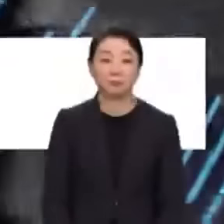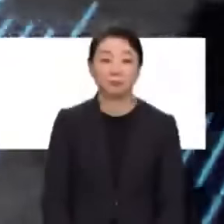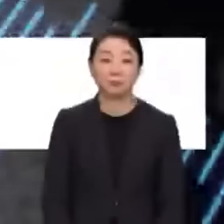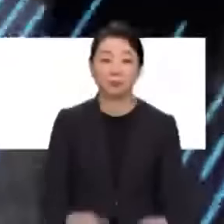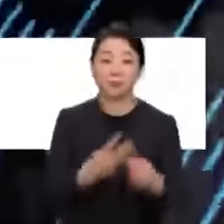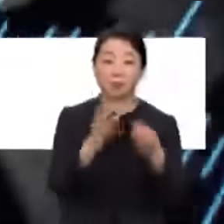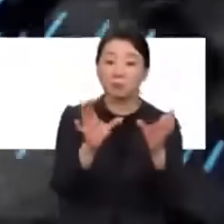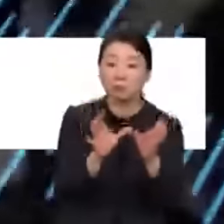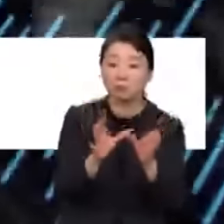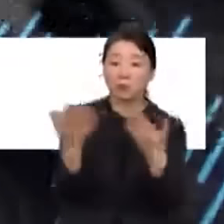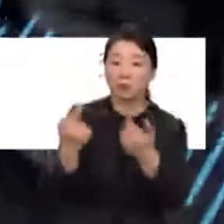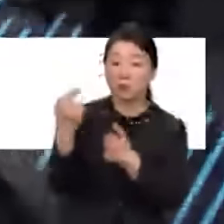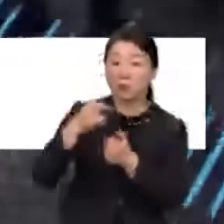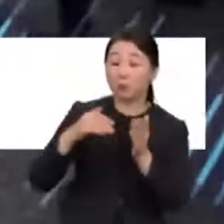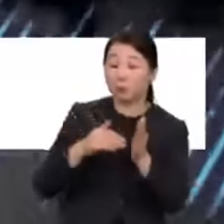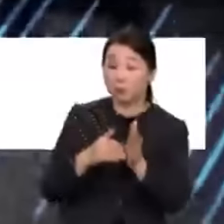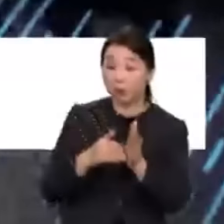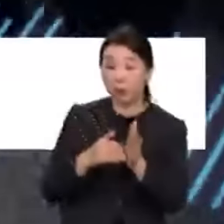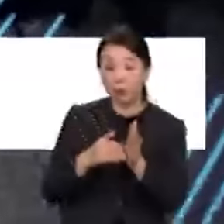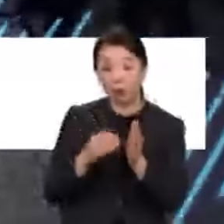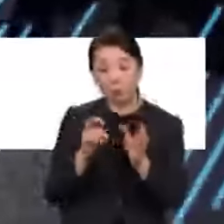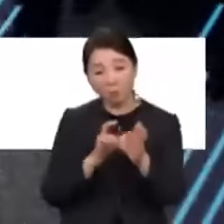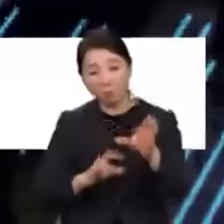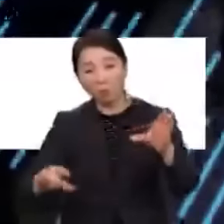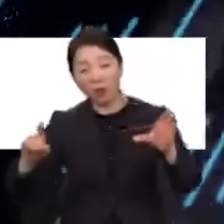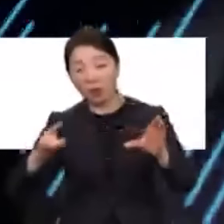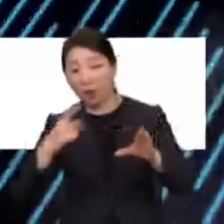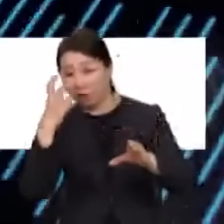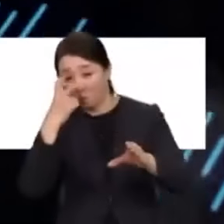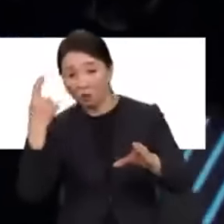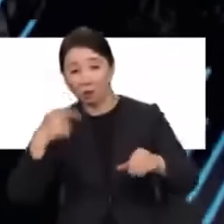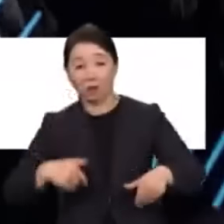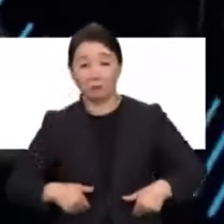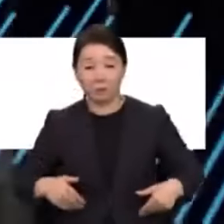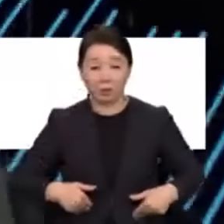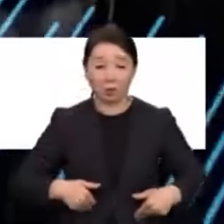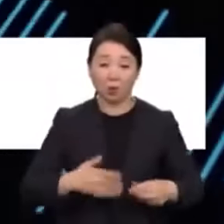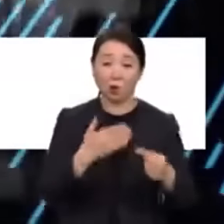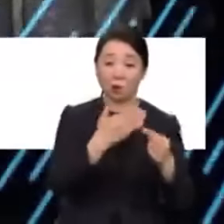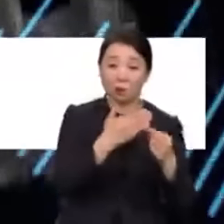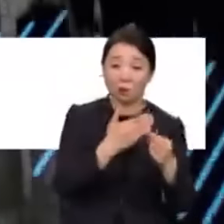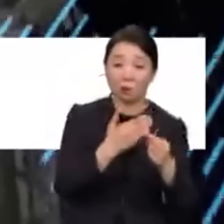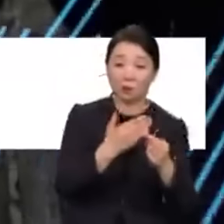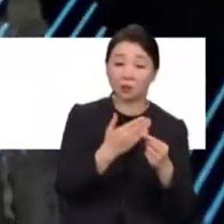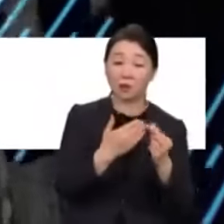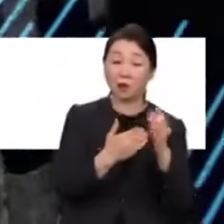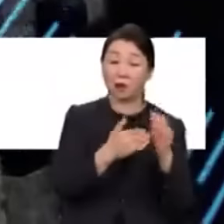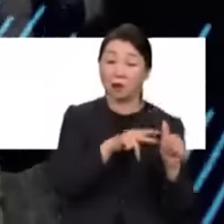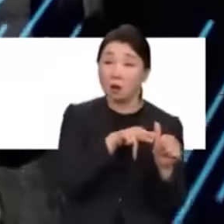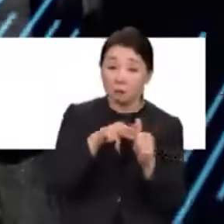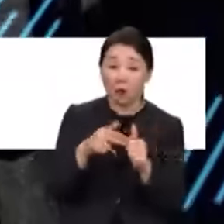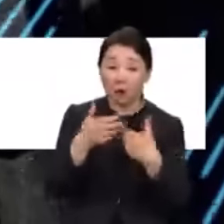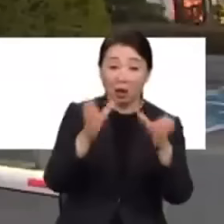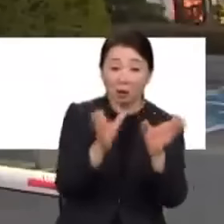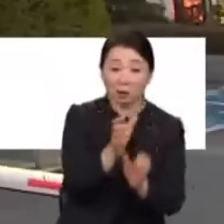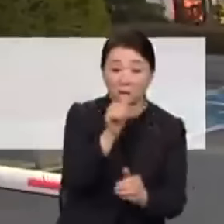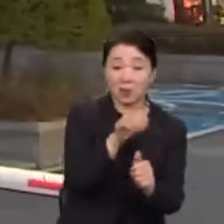3공수에서 임무를 받은 거는 내가 쪽 전개였고, 9공수가 방첩사를 지원하는 임무를